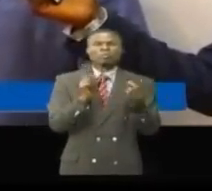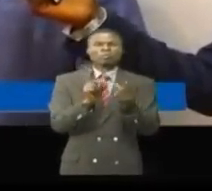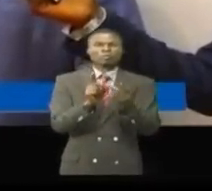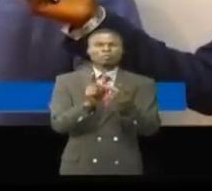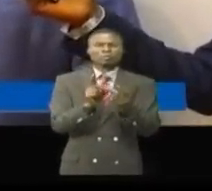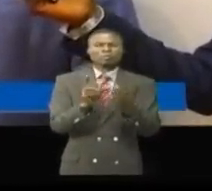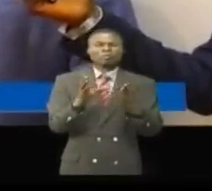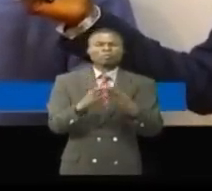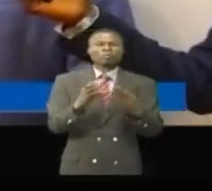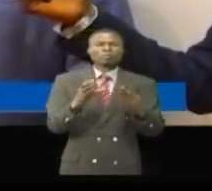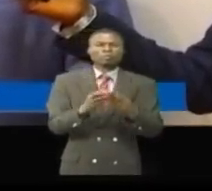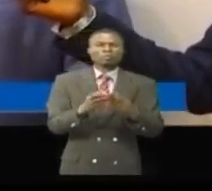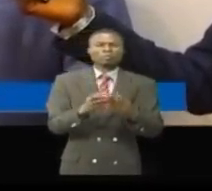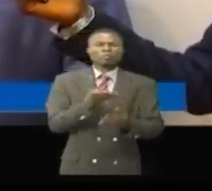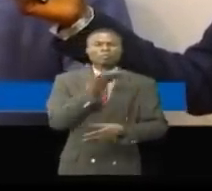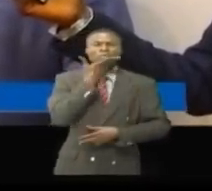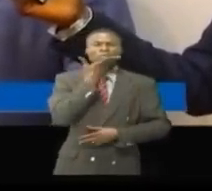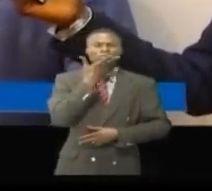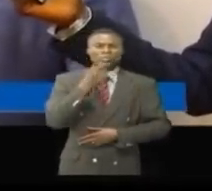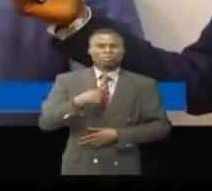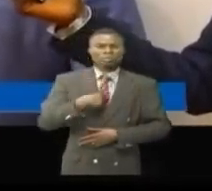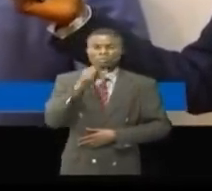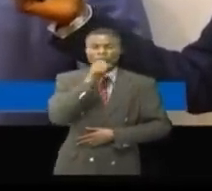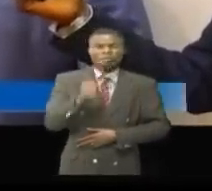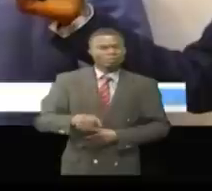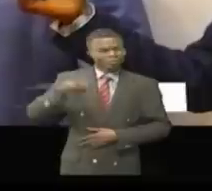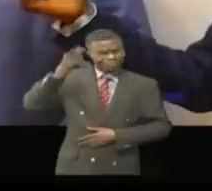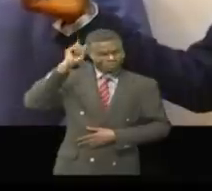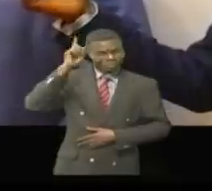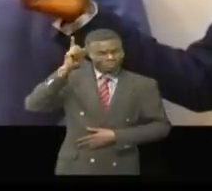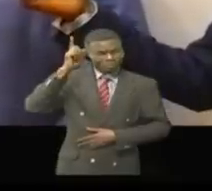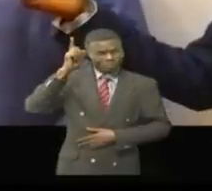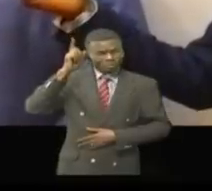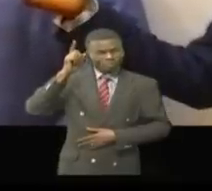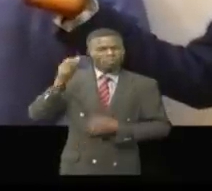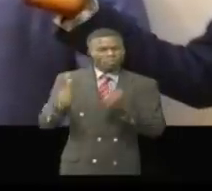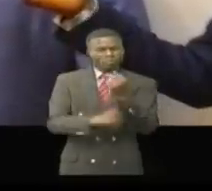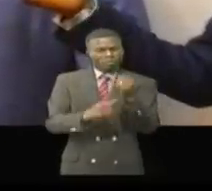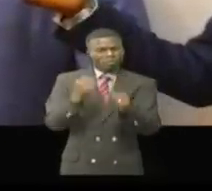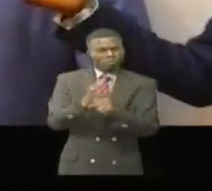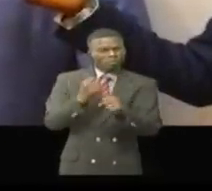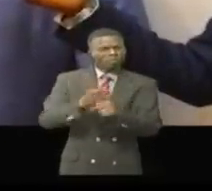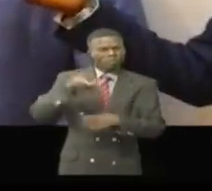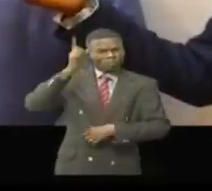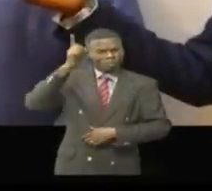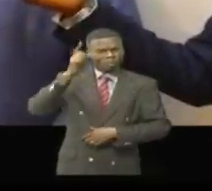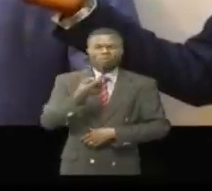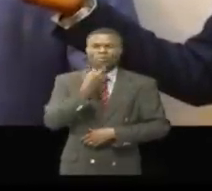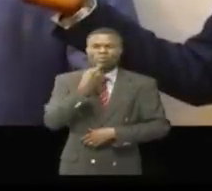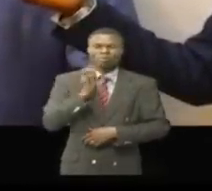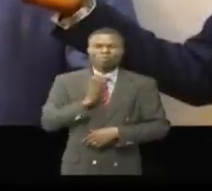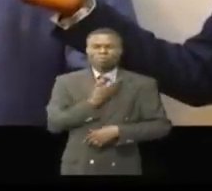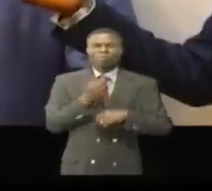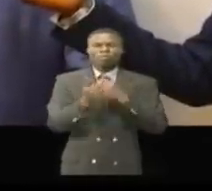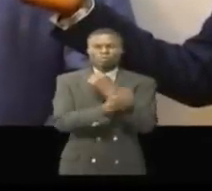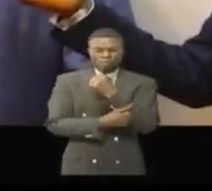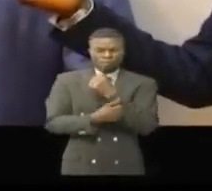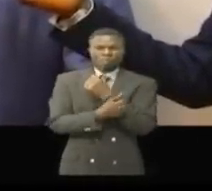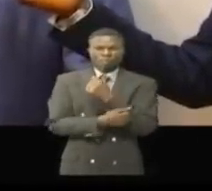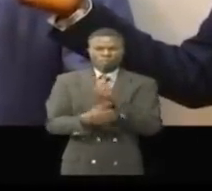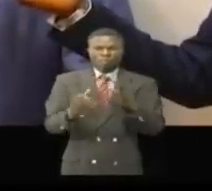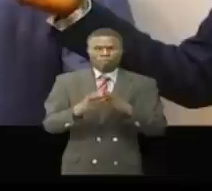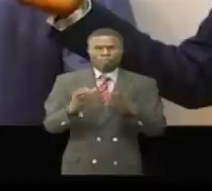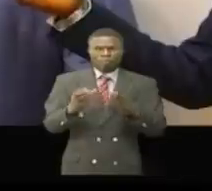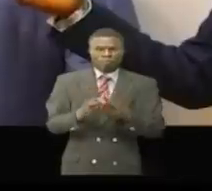avec le vieux loup, ceux qui ont quand même marqué l'histoire avec